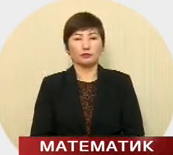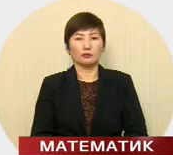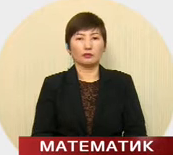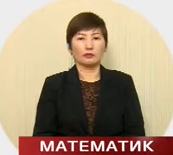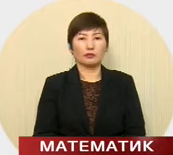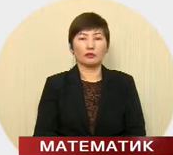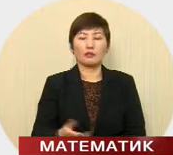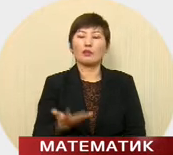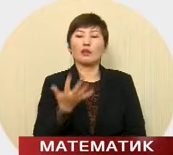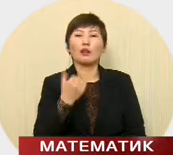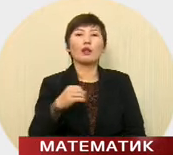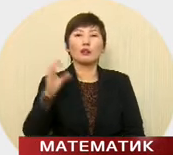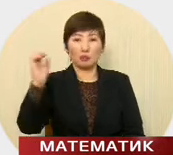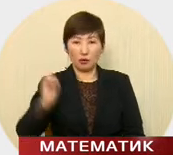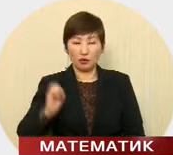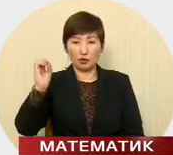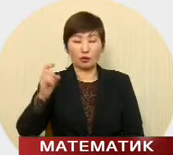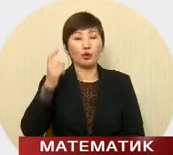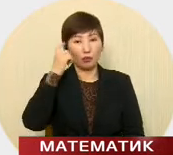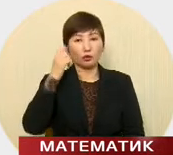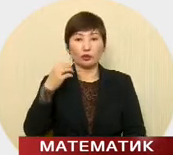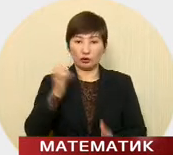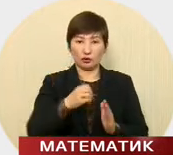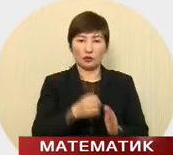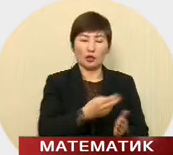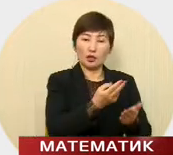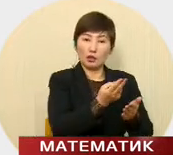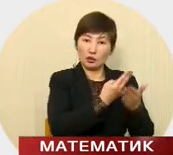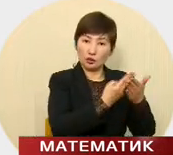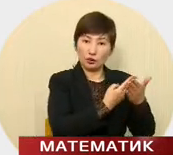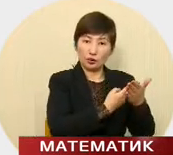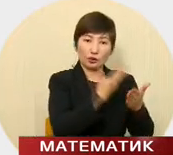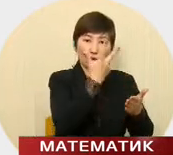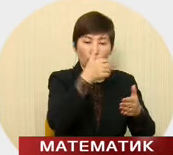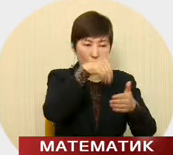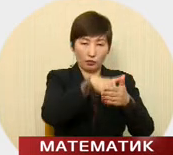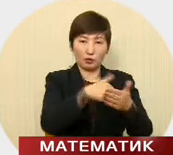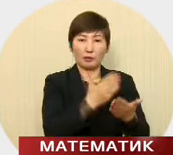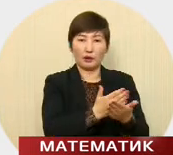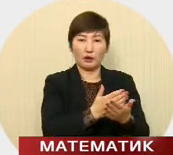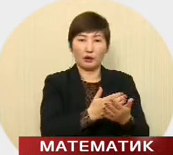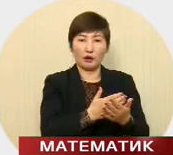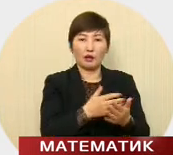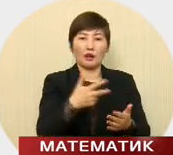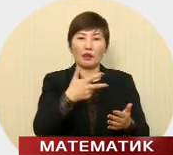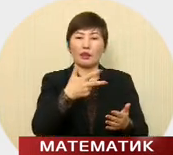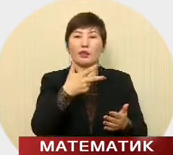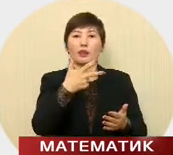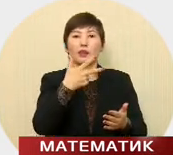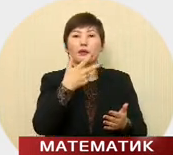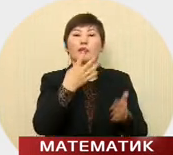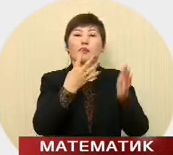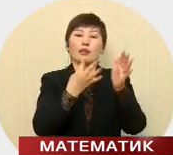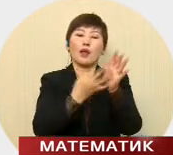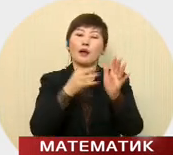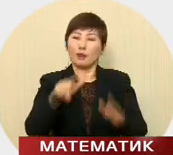эзлэх хувийг нь тооцоолъё. За зургийн дугуйланд бол 3 сурагч хичээлдэг буюу нийт сурагчдын 8.3% эзэлдэг